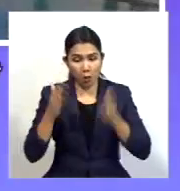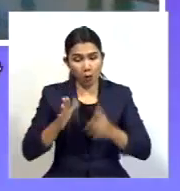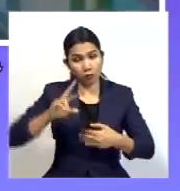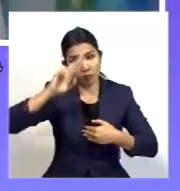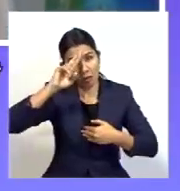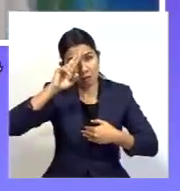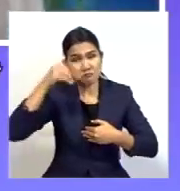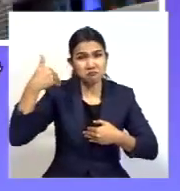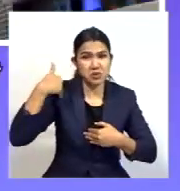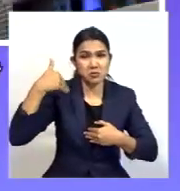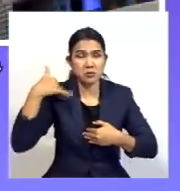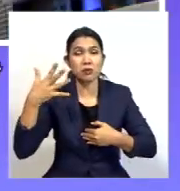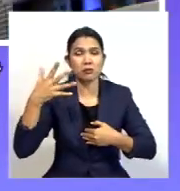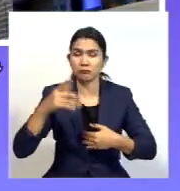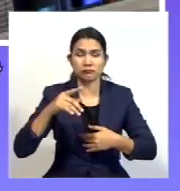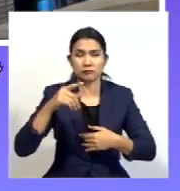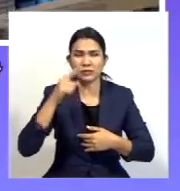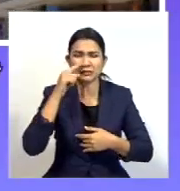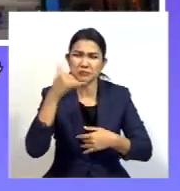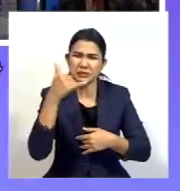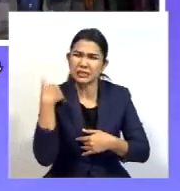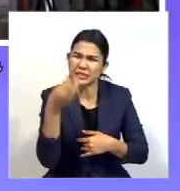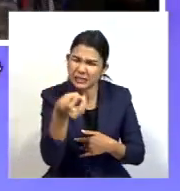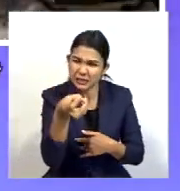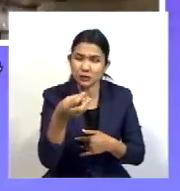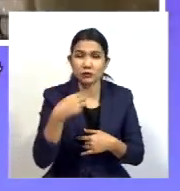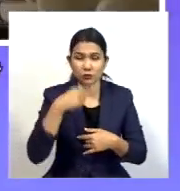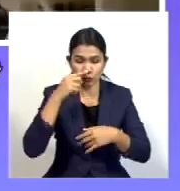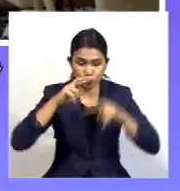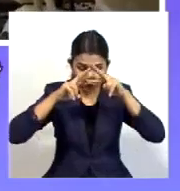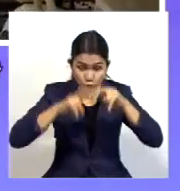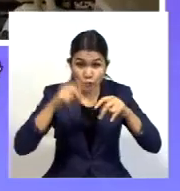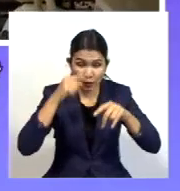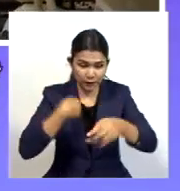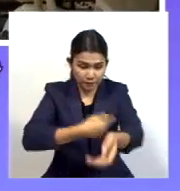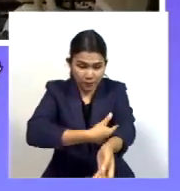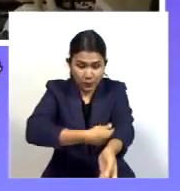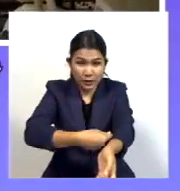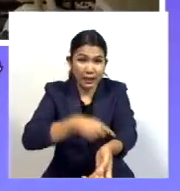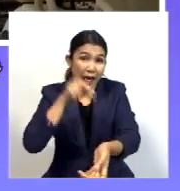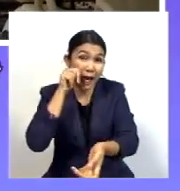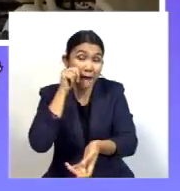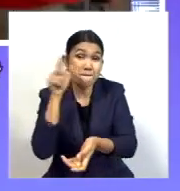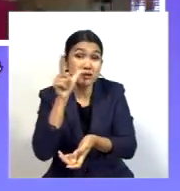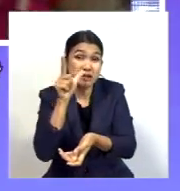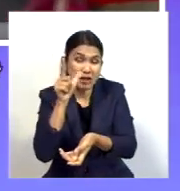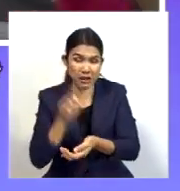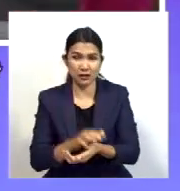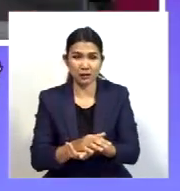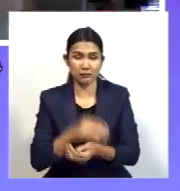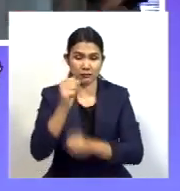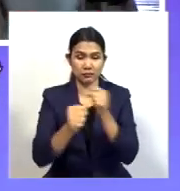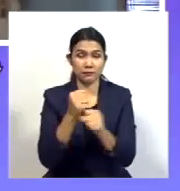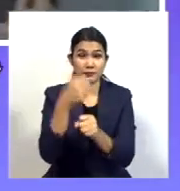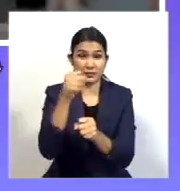องโดยการตรวจดูตัววัดระดับในน้ำเหลืองนะครับเพราะฉะนั้นเองใน10กว่าปีที่ผ่านมาไว